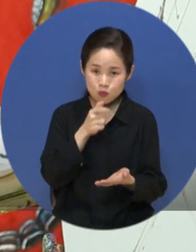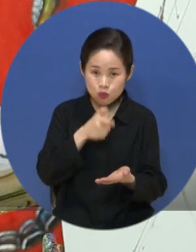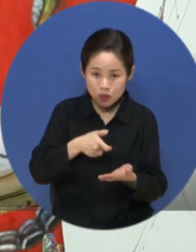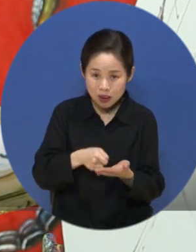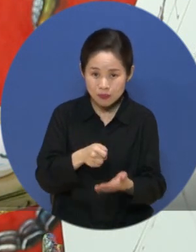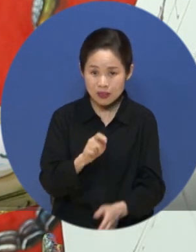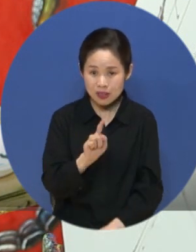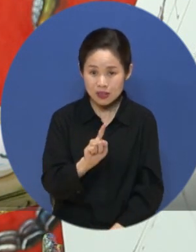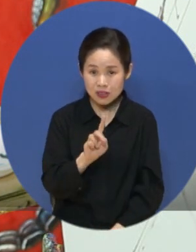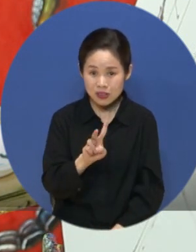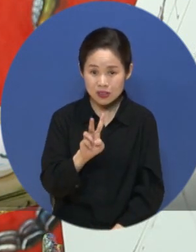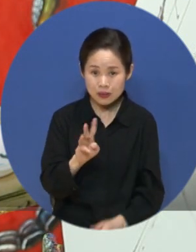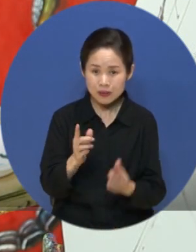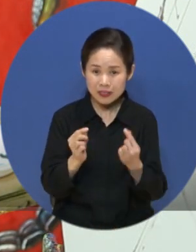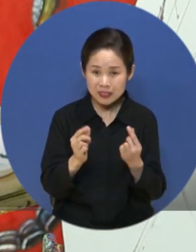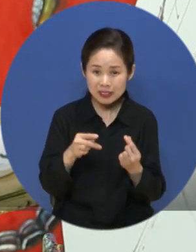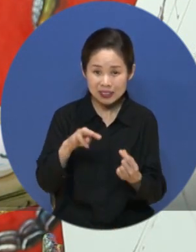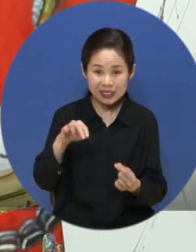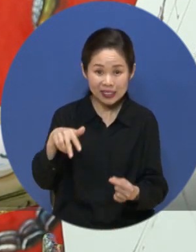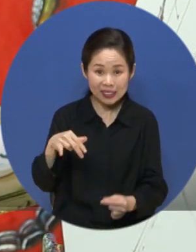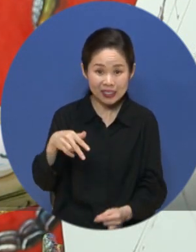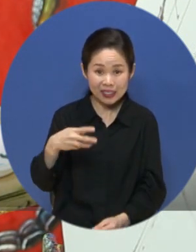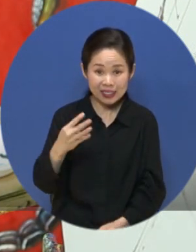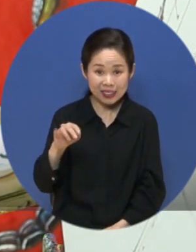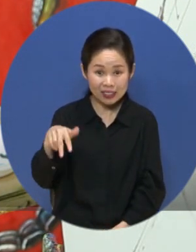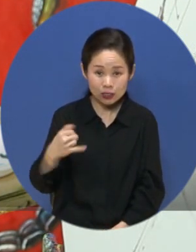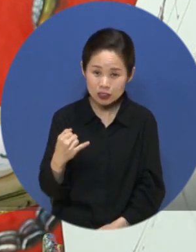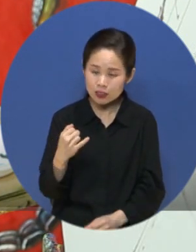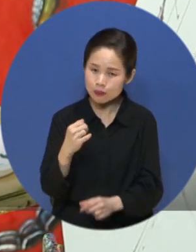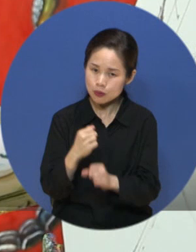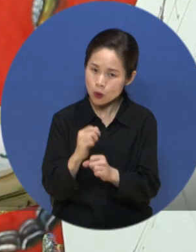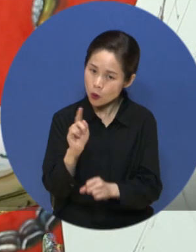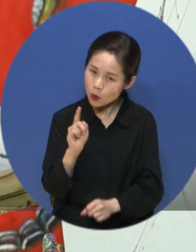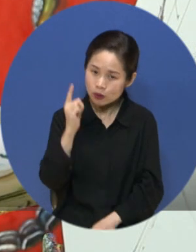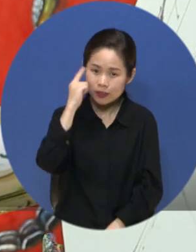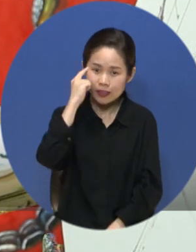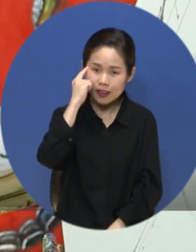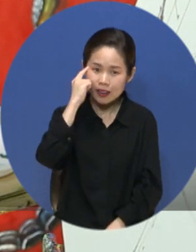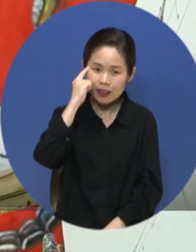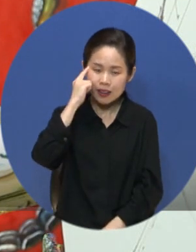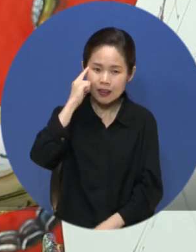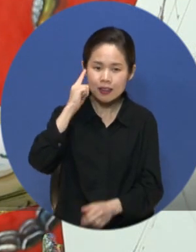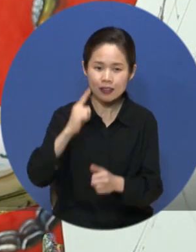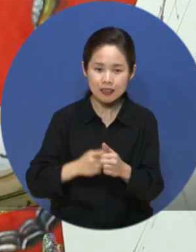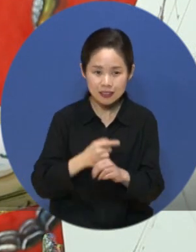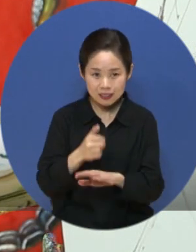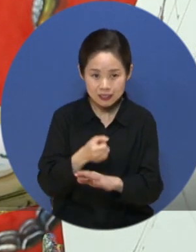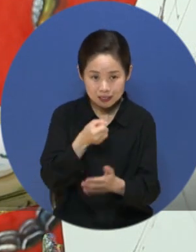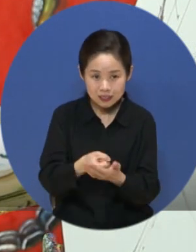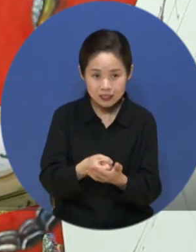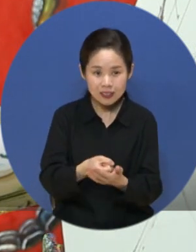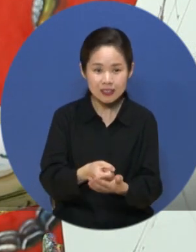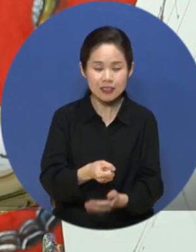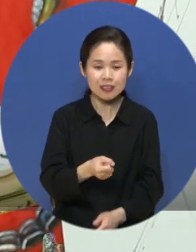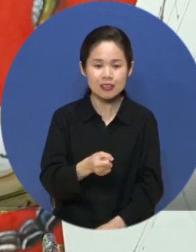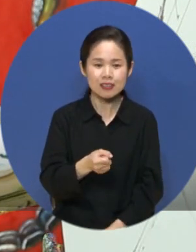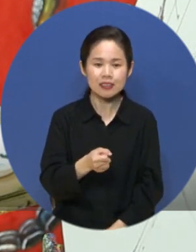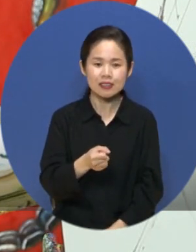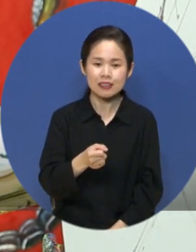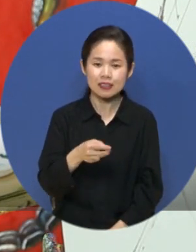시리즈를 해보면 어떨까 생각해서 세